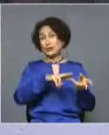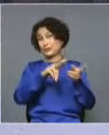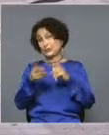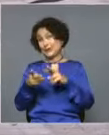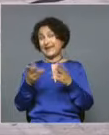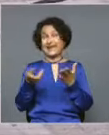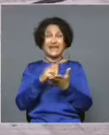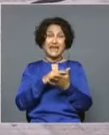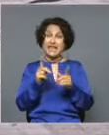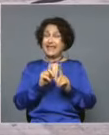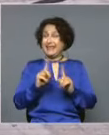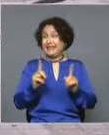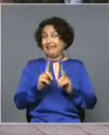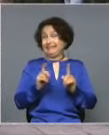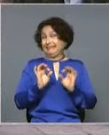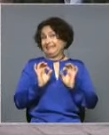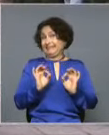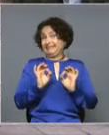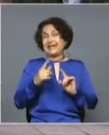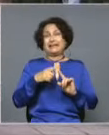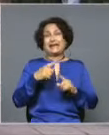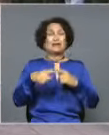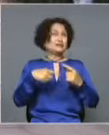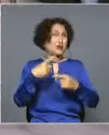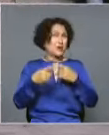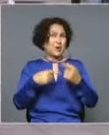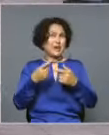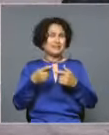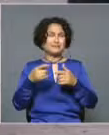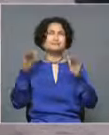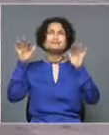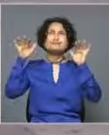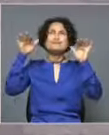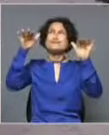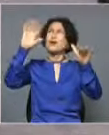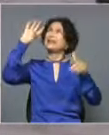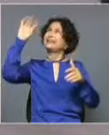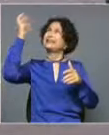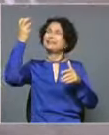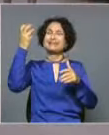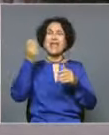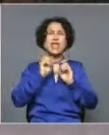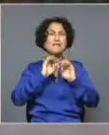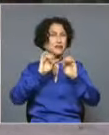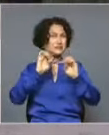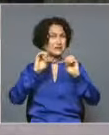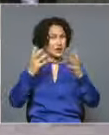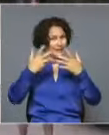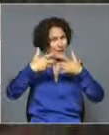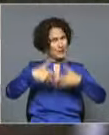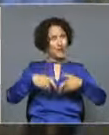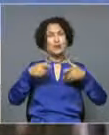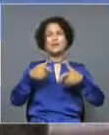Идеята за нестандартния полет е на Университета по библиотекознание и информационни технологии. Приемат го като мисия, с която